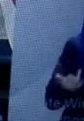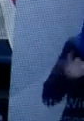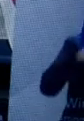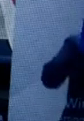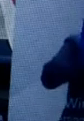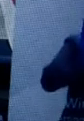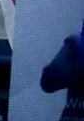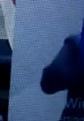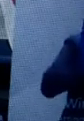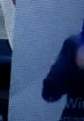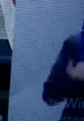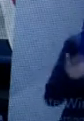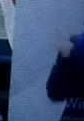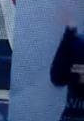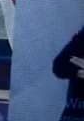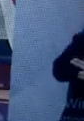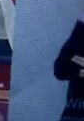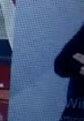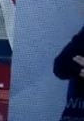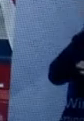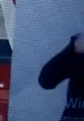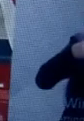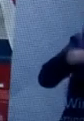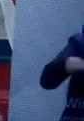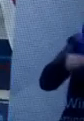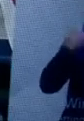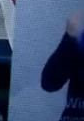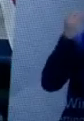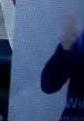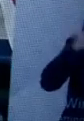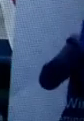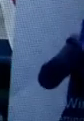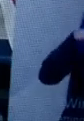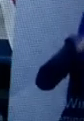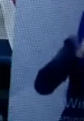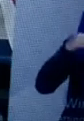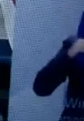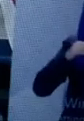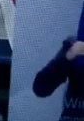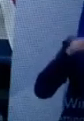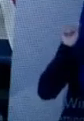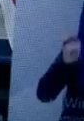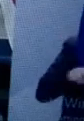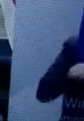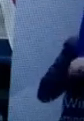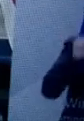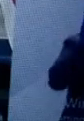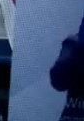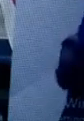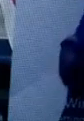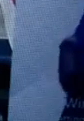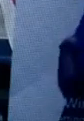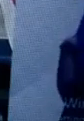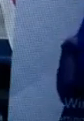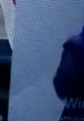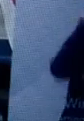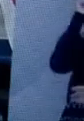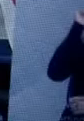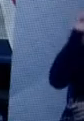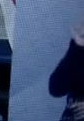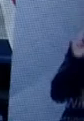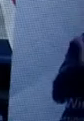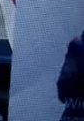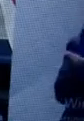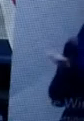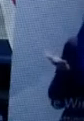tibalah masanya kerajaan memberikan lebih banyak kelonggaran pada saudara-saudari dengan syarat saudara-saudari